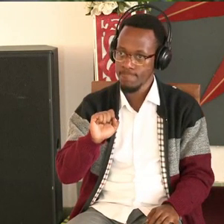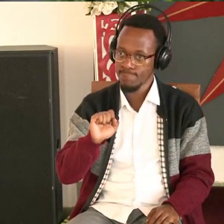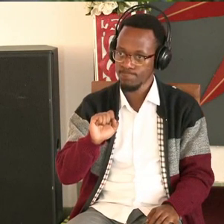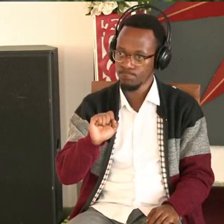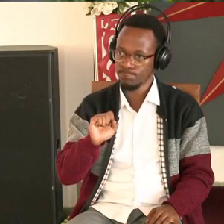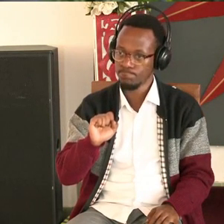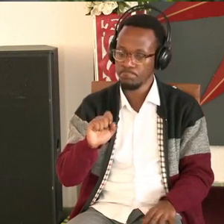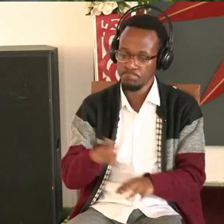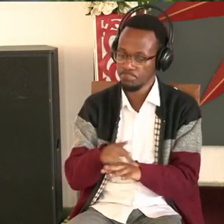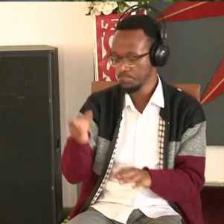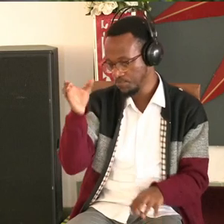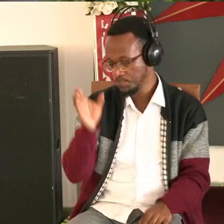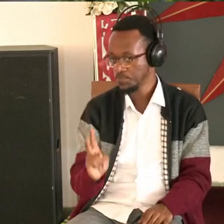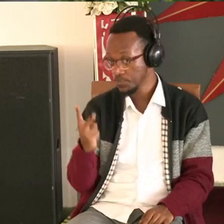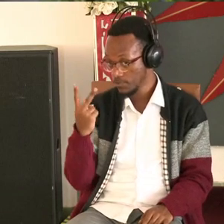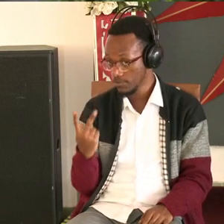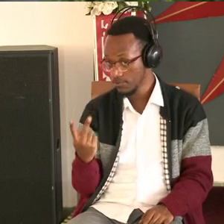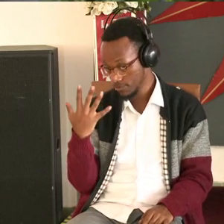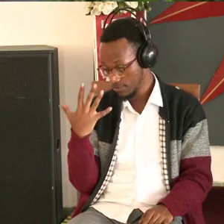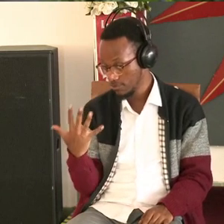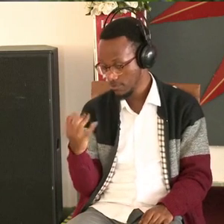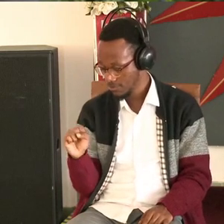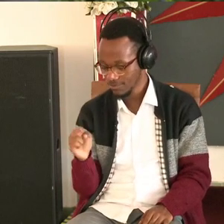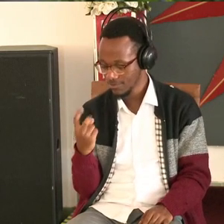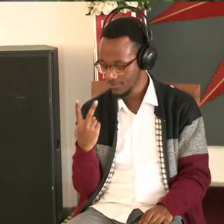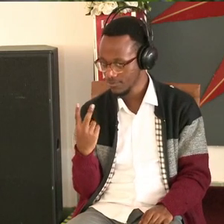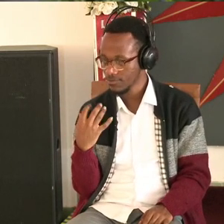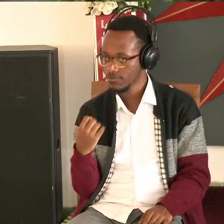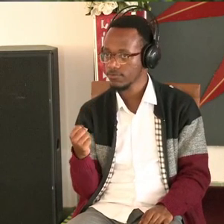25 Zaburi 25. D'autres passages